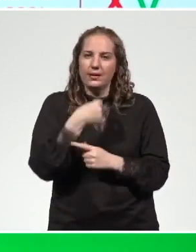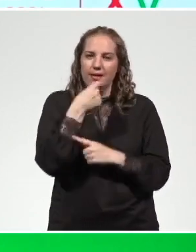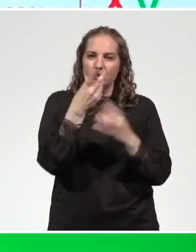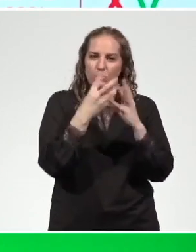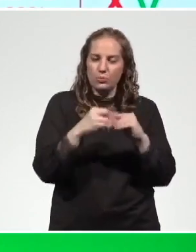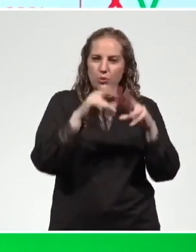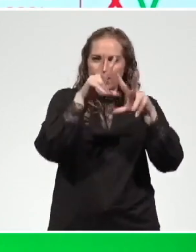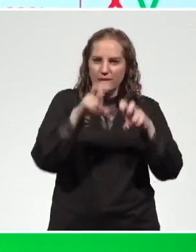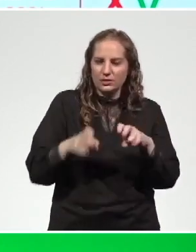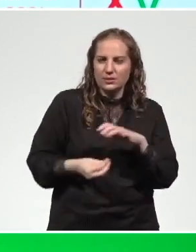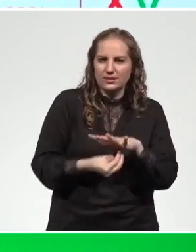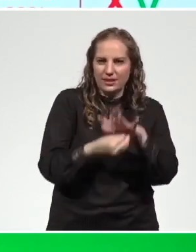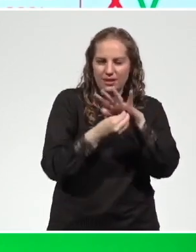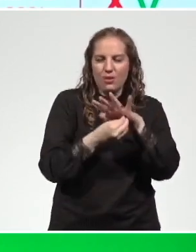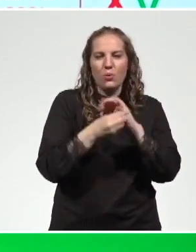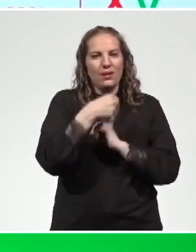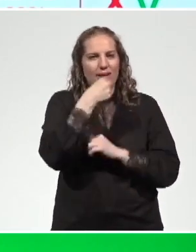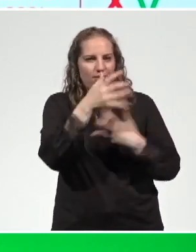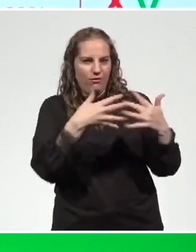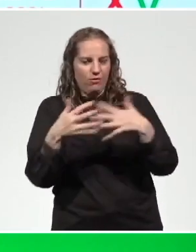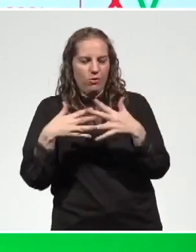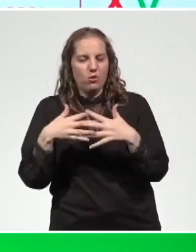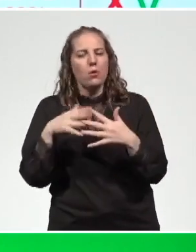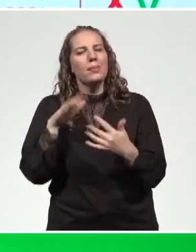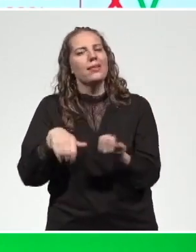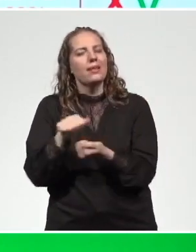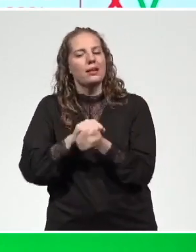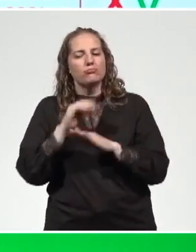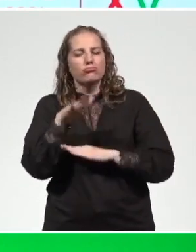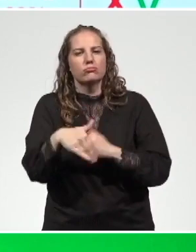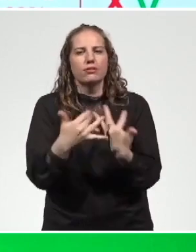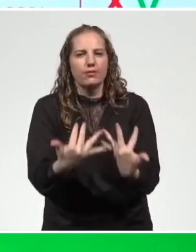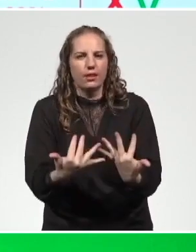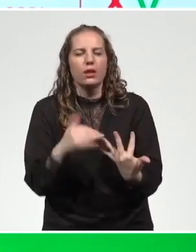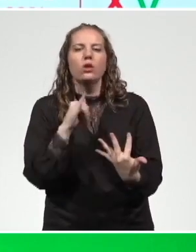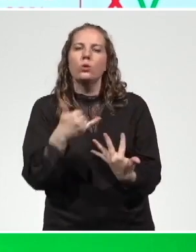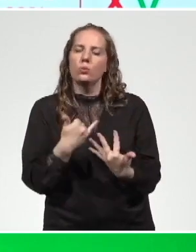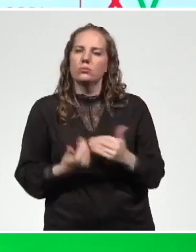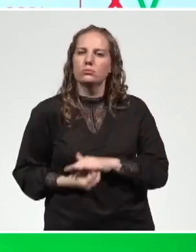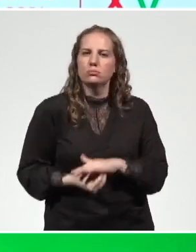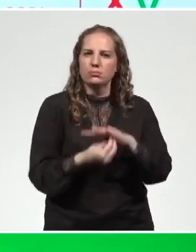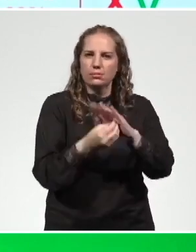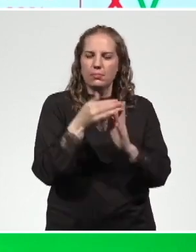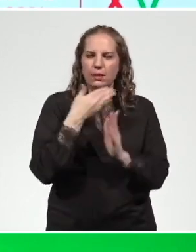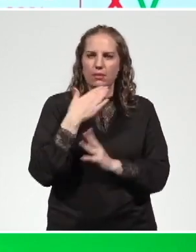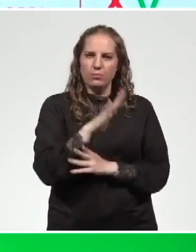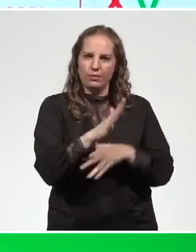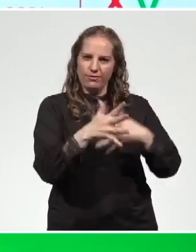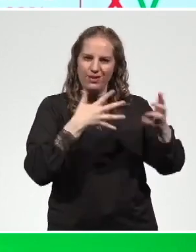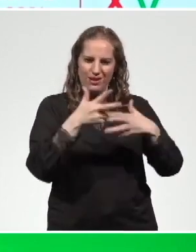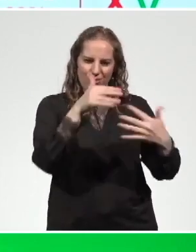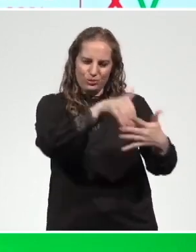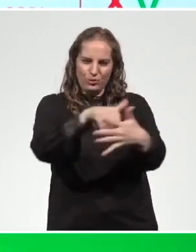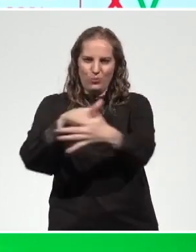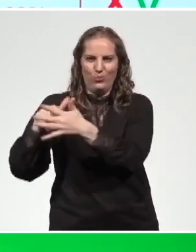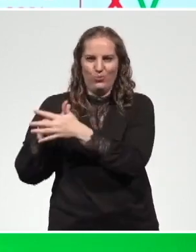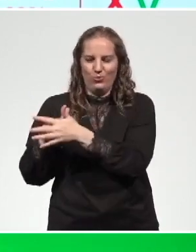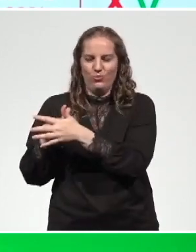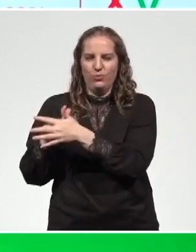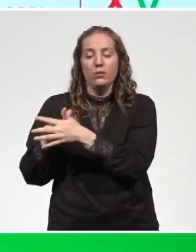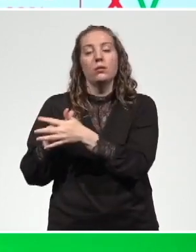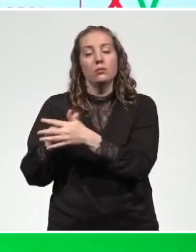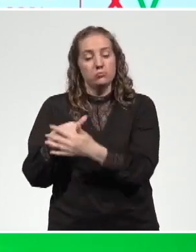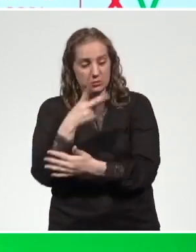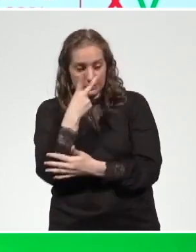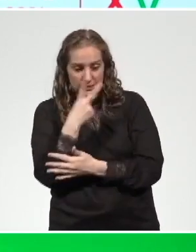skapandi greinar og þar teljum við að eðlilegt næsta skref sé að styðja betur við hina faglegu sjóði. Við sjáum það að